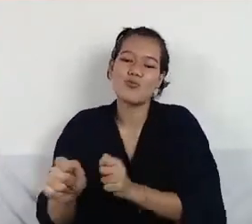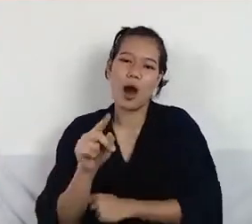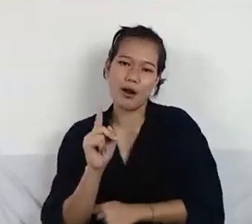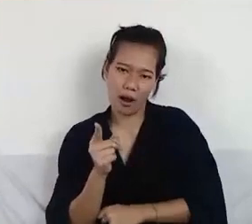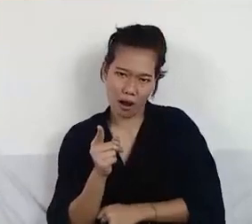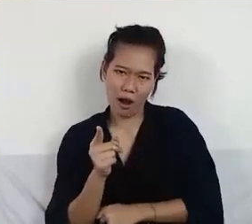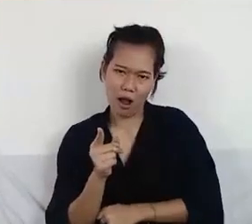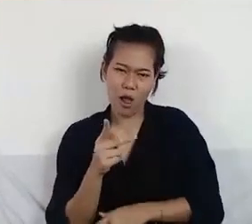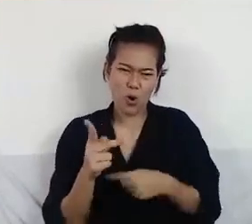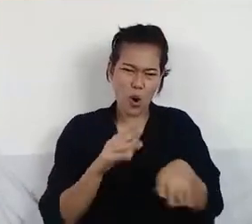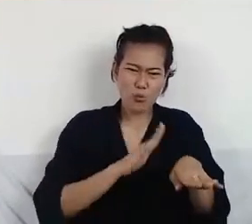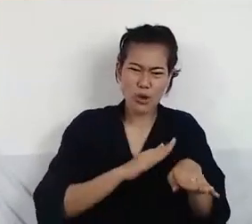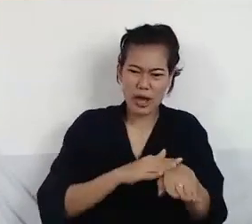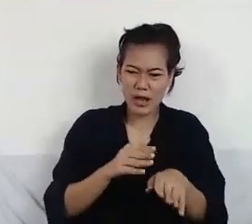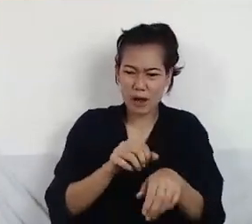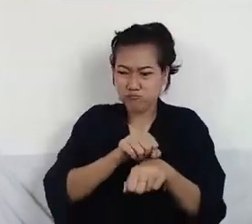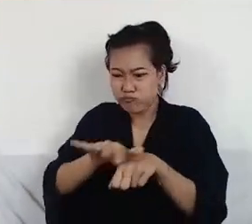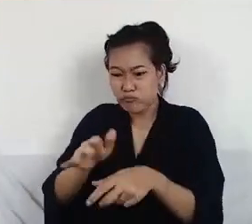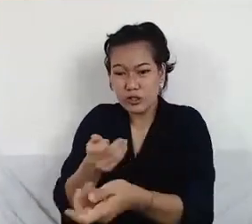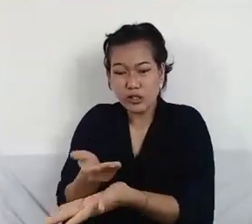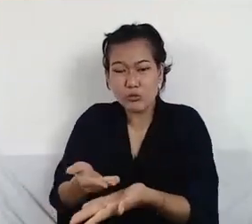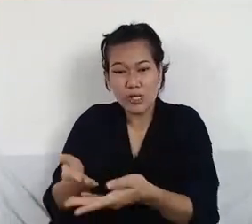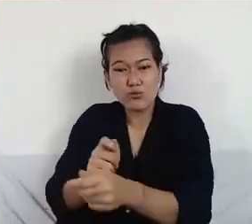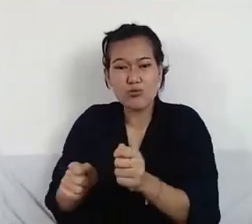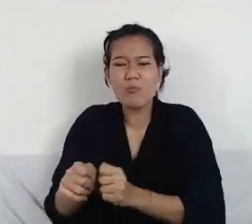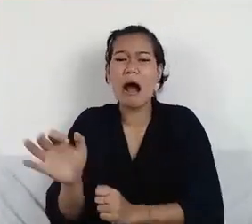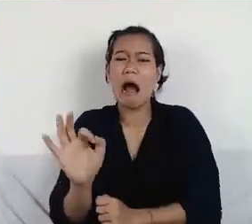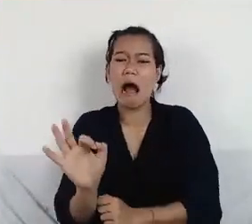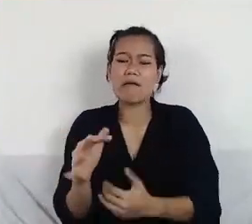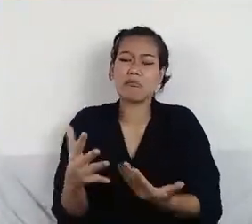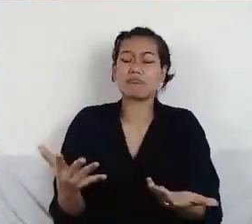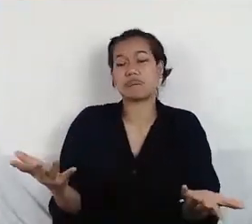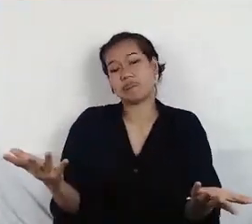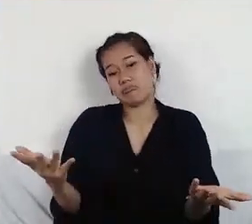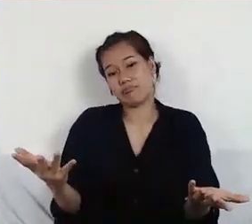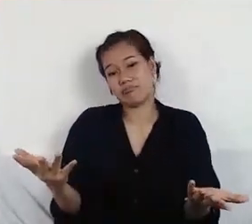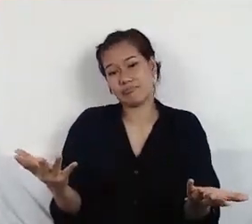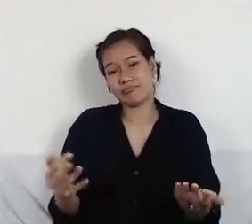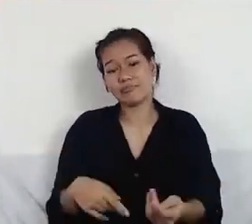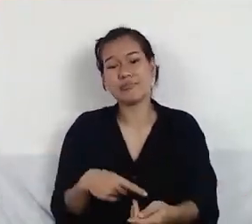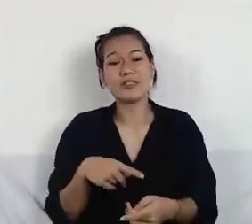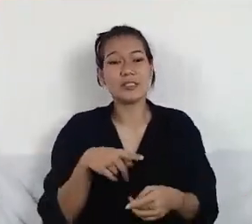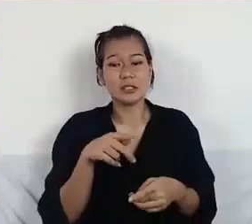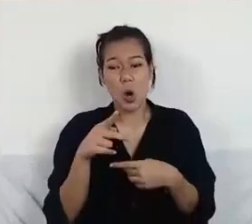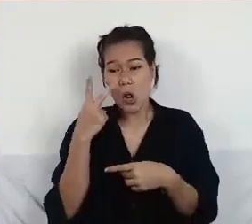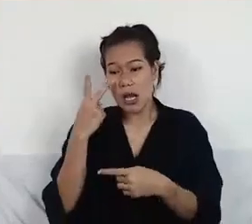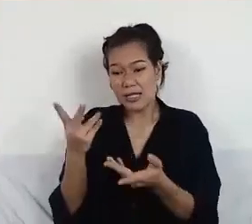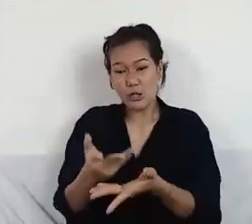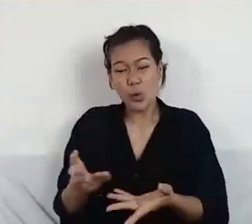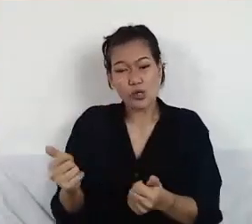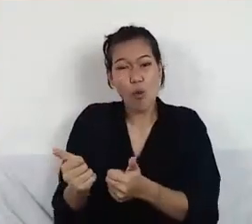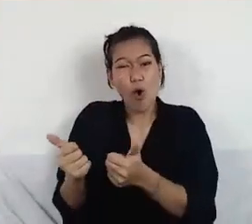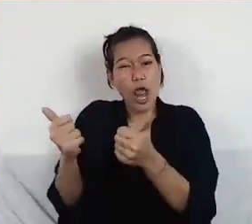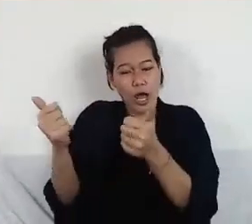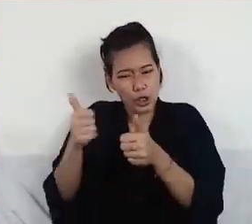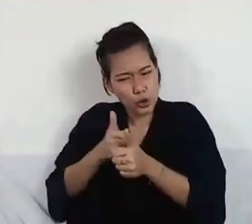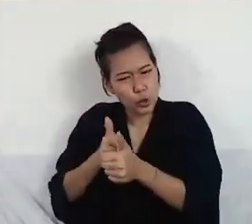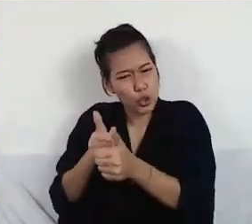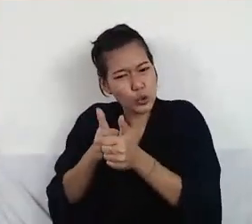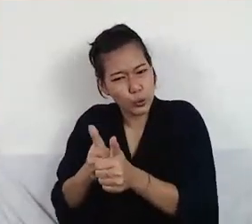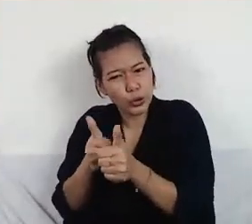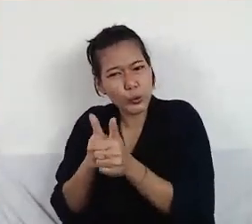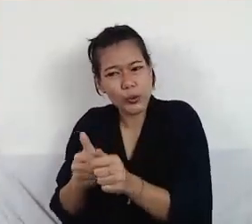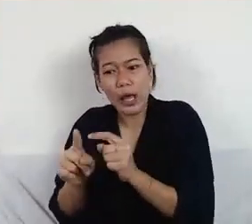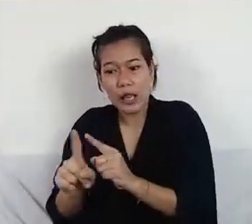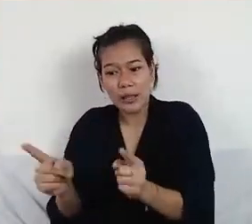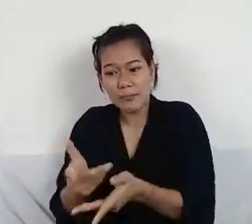Apa artinya kemudian kita mengikuti perkembangan yang ada, ikut tren yang ada, tetapi